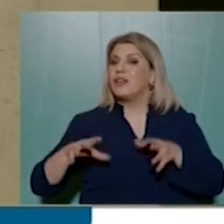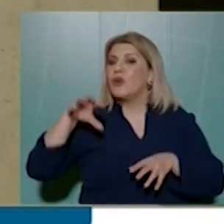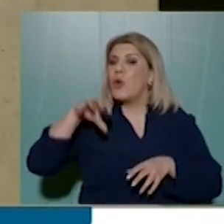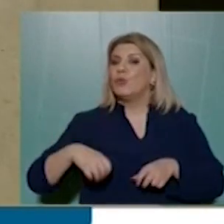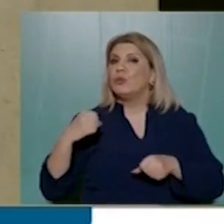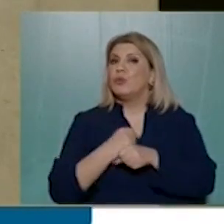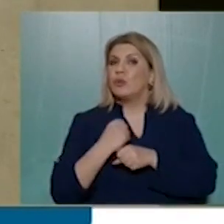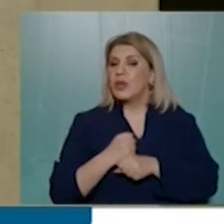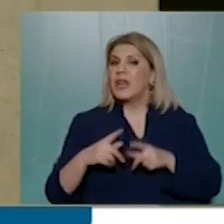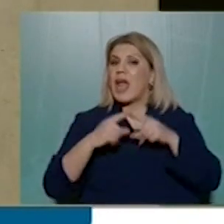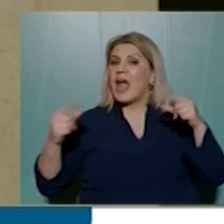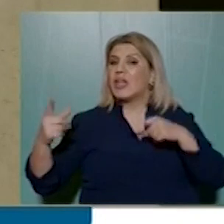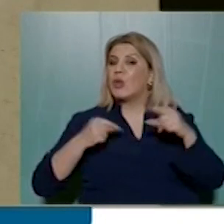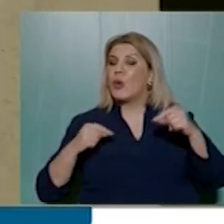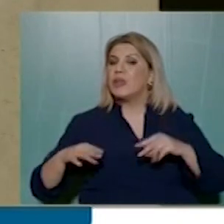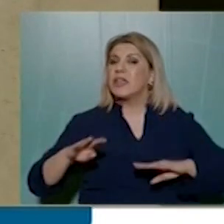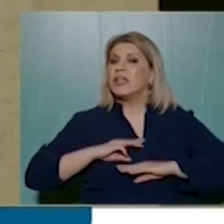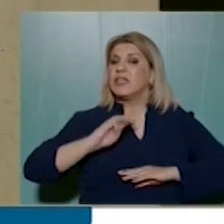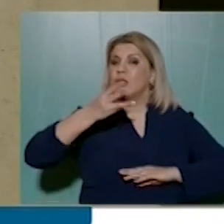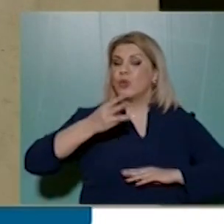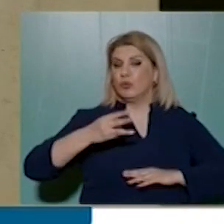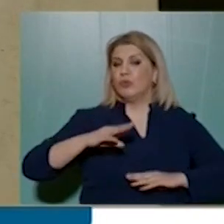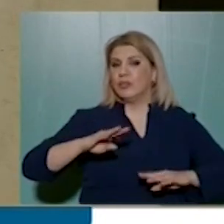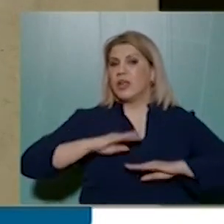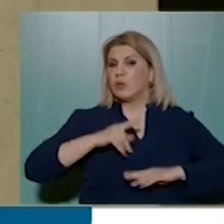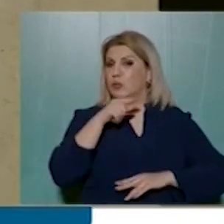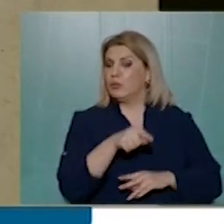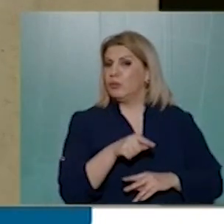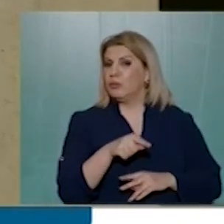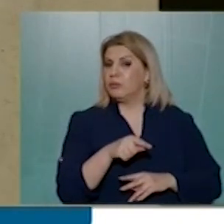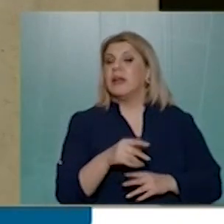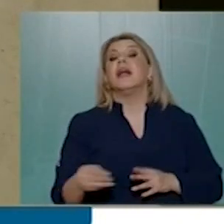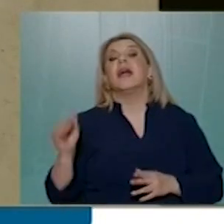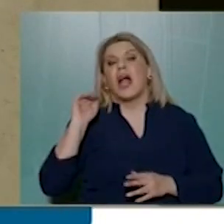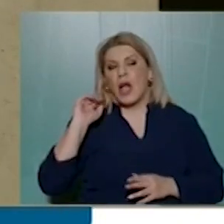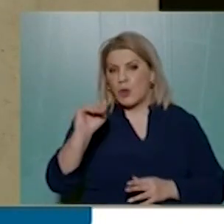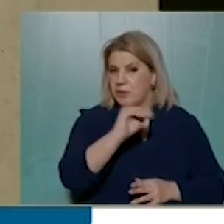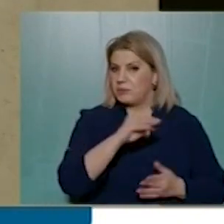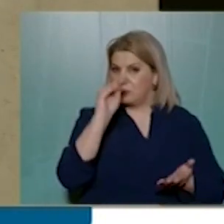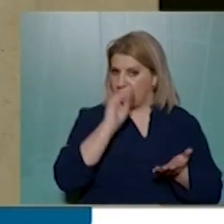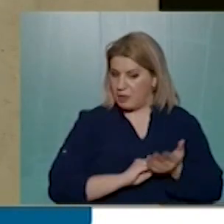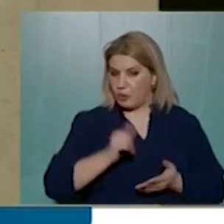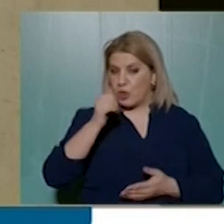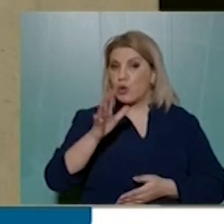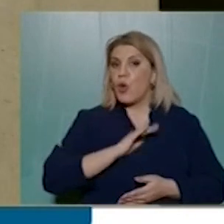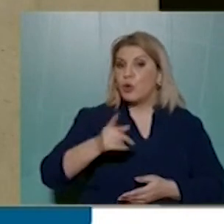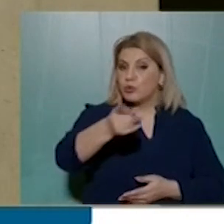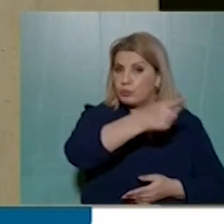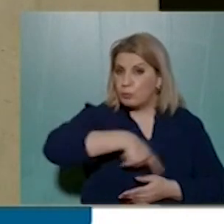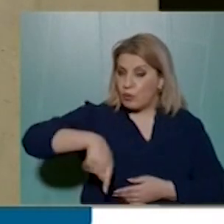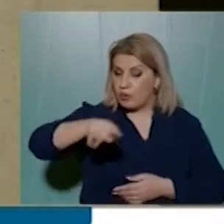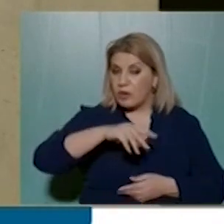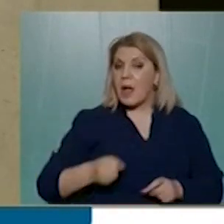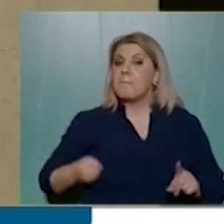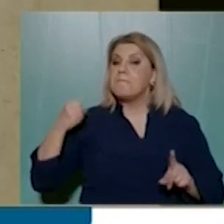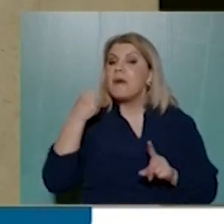όπως το νατοικό στρατηγείο στο τρίτο σώμα στρατού καλούμε ξανά λοιπόν το λαό πρώτα και κύρια να